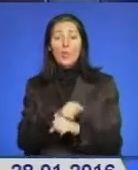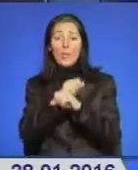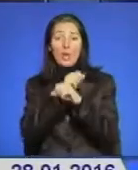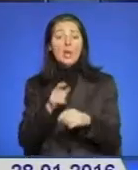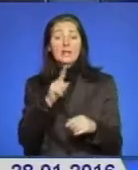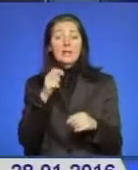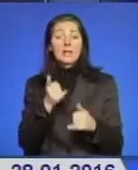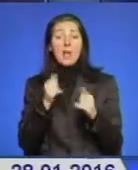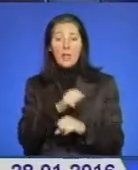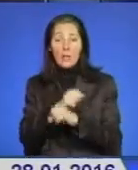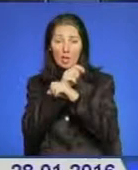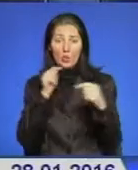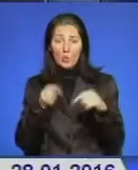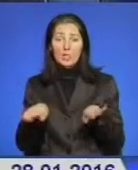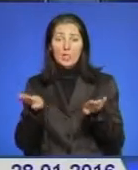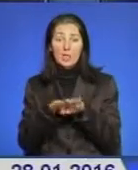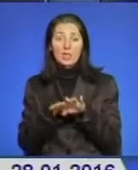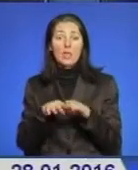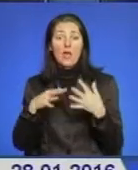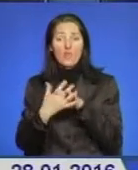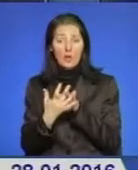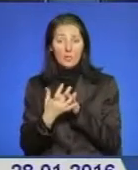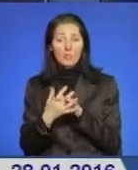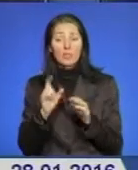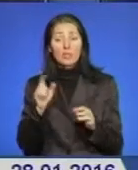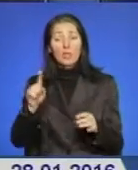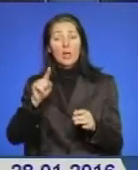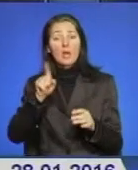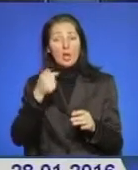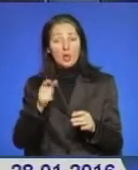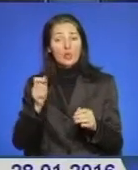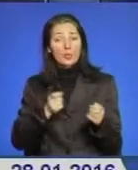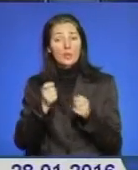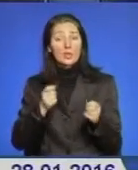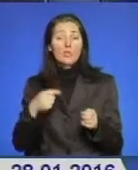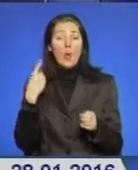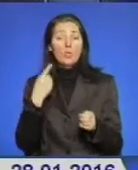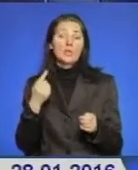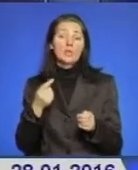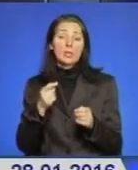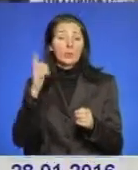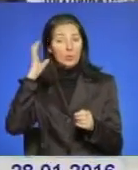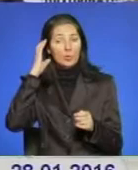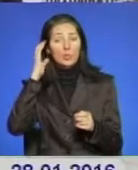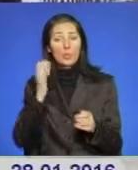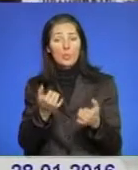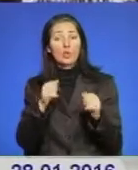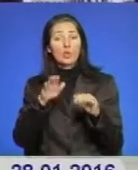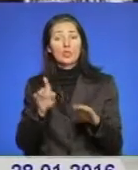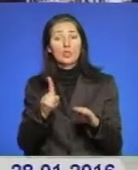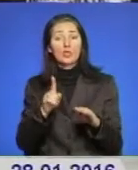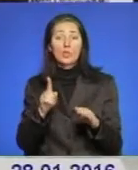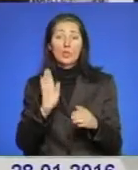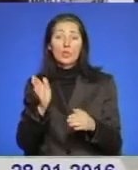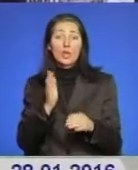Люди вимагають, щоб керівництво області дослухалося до них та прийняло рішення про подальше функціонування підприємства. Вже